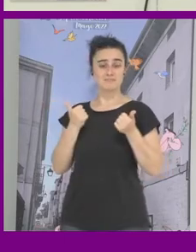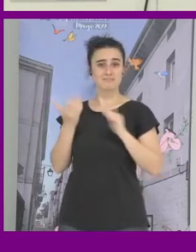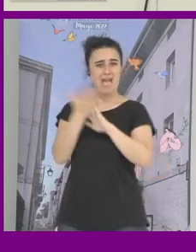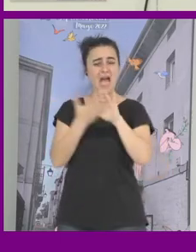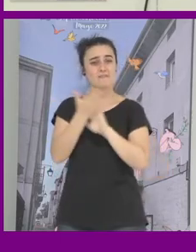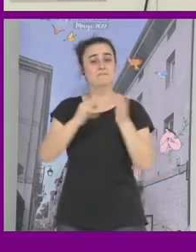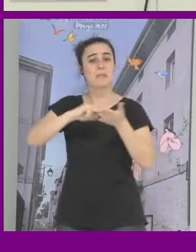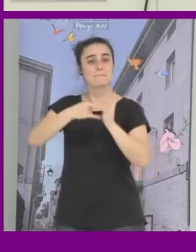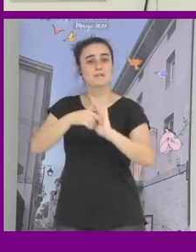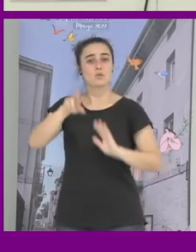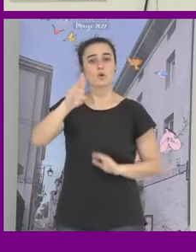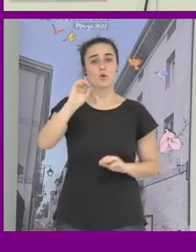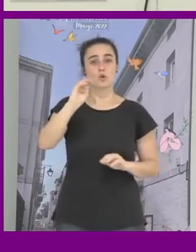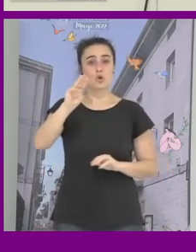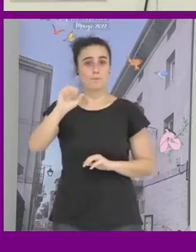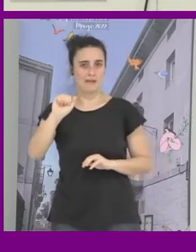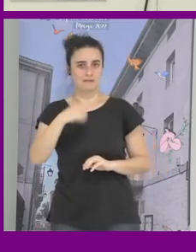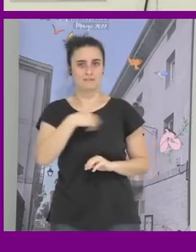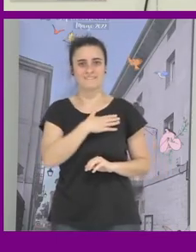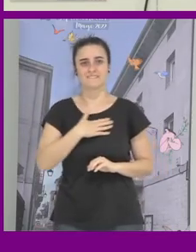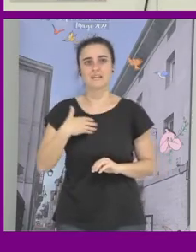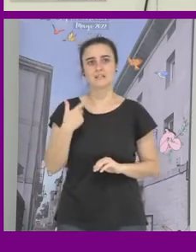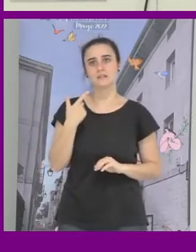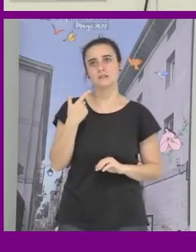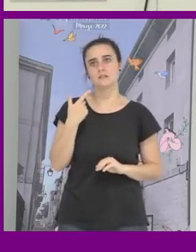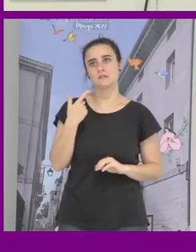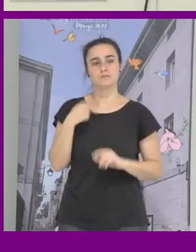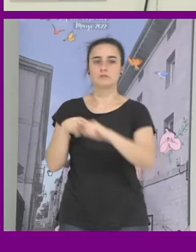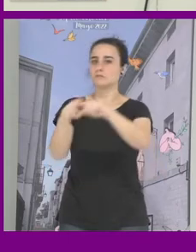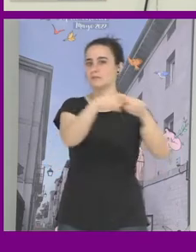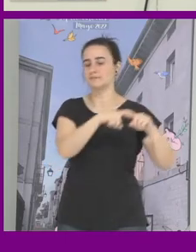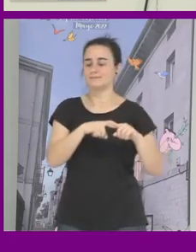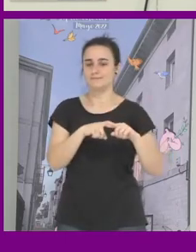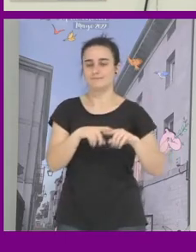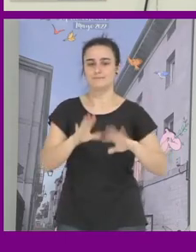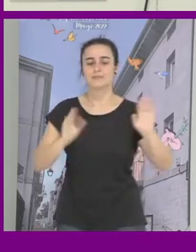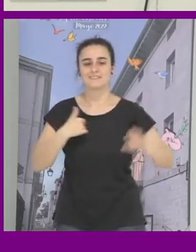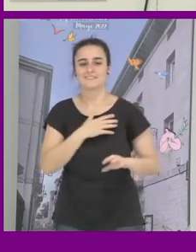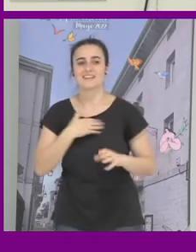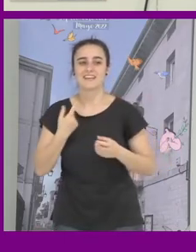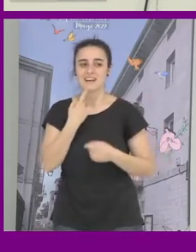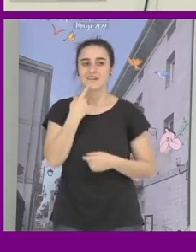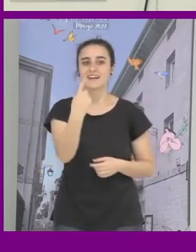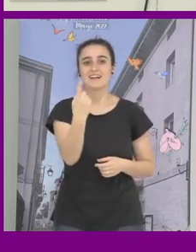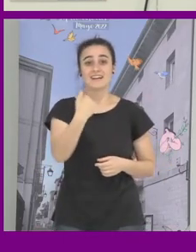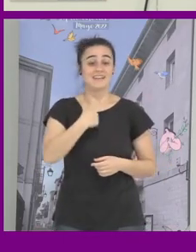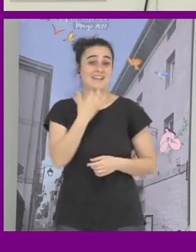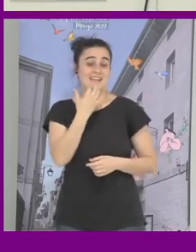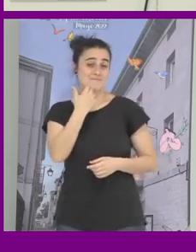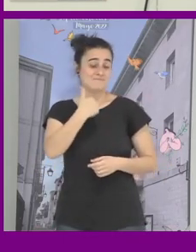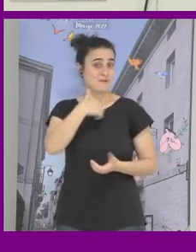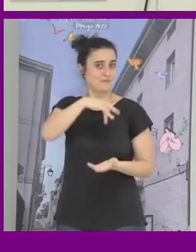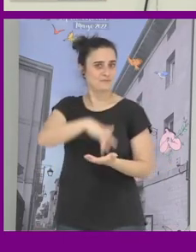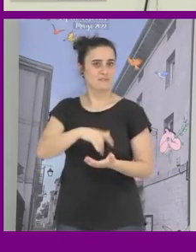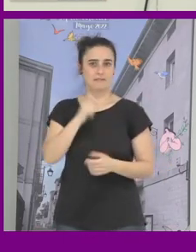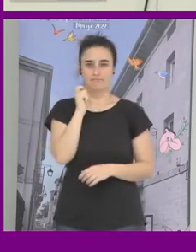metodoa eta orain saiatuko naiz. Bueno, ez dut konpartituko, baina esan nahi dut dizuet, ba, niri adibidez etengabe